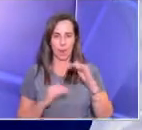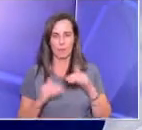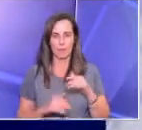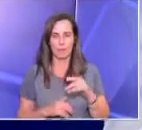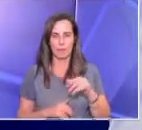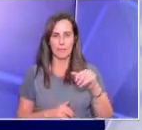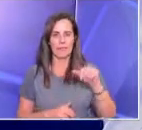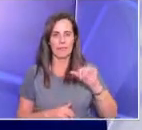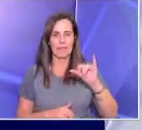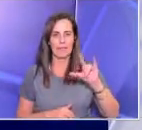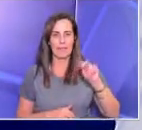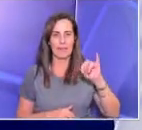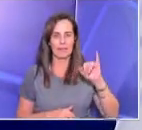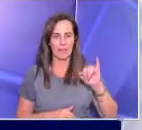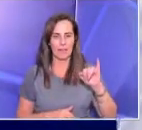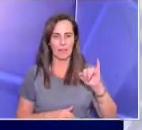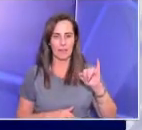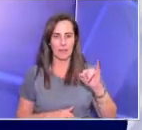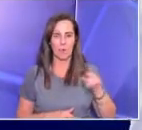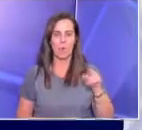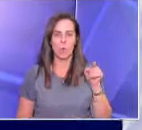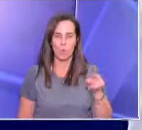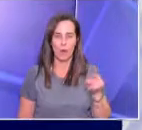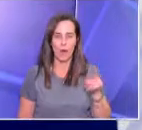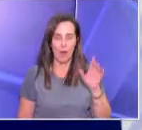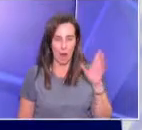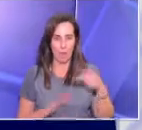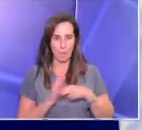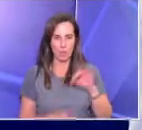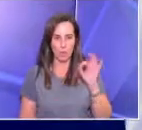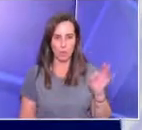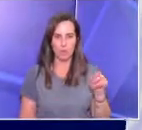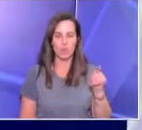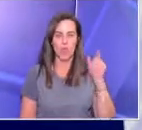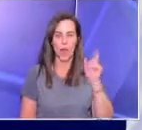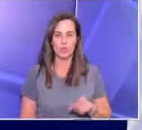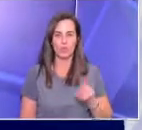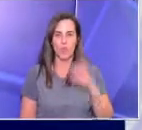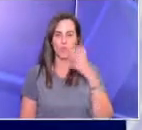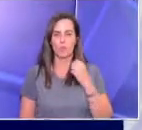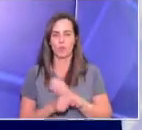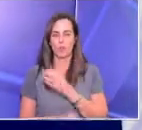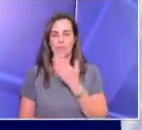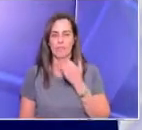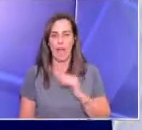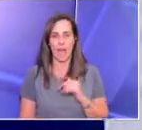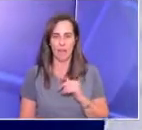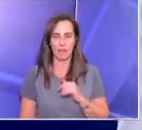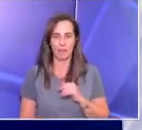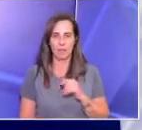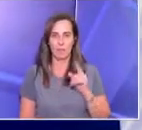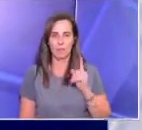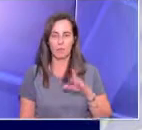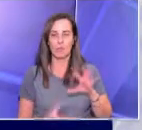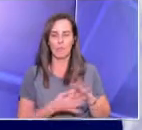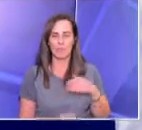אבל אילני ניסה על גלי האנטי לישראל זינגר, כלומר, הבייס הפוליטי שלו, זה של אנשים שלא אהבו את התפקוד של ישראל. אז אתה אומר שהוא איתך. הוא אמור